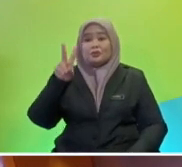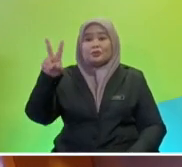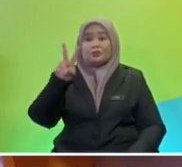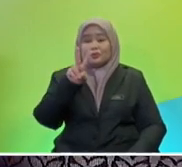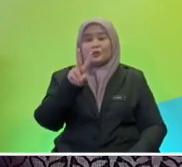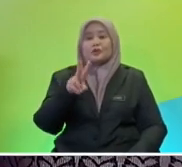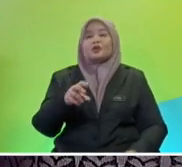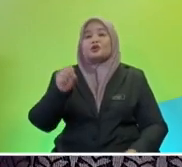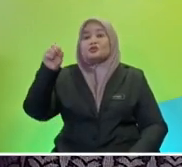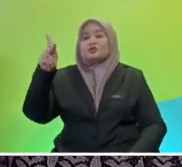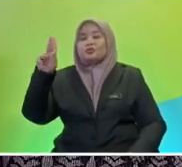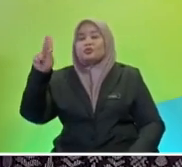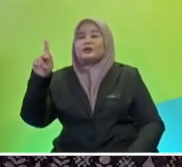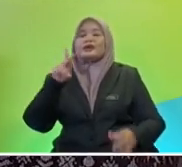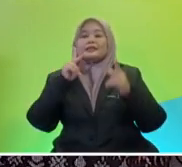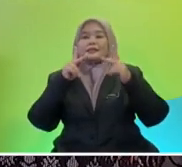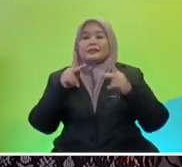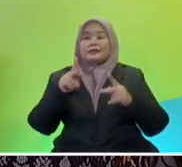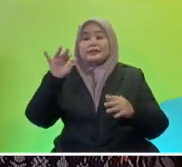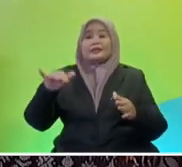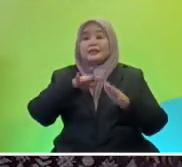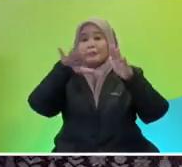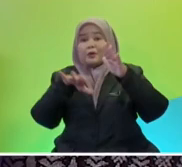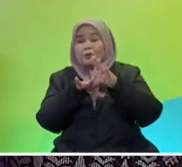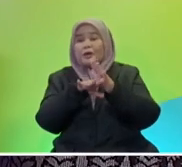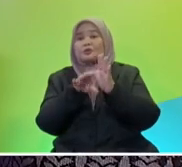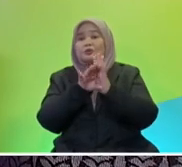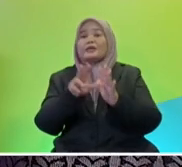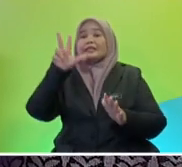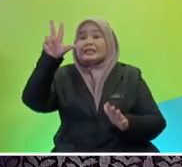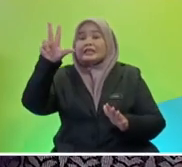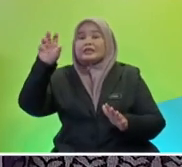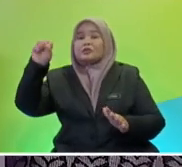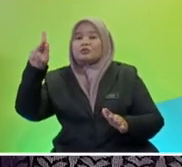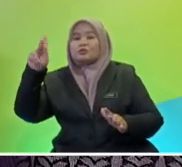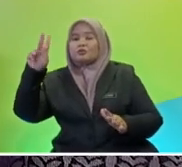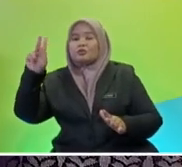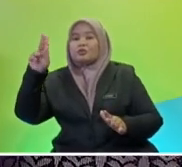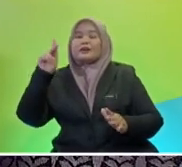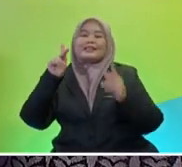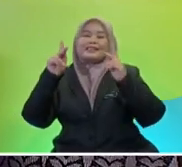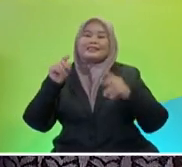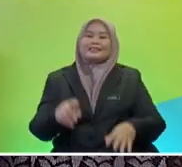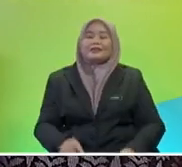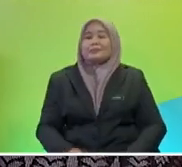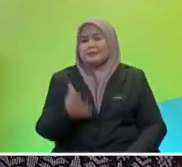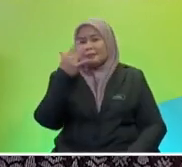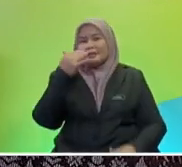suku kata lihat contoh yang di bawah 3 suku kata oke Kenapa